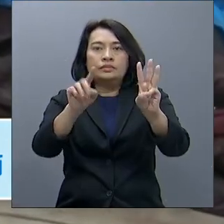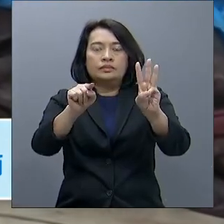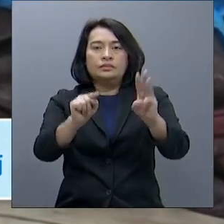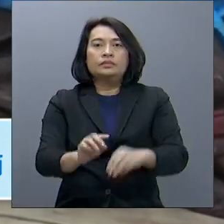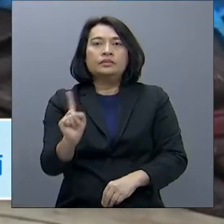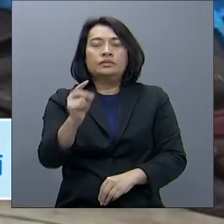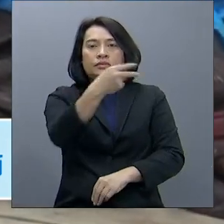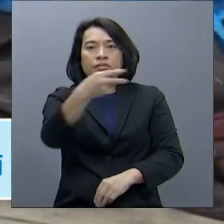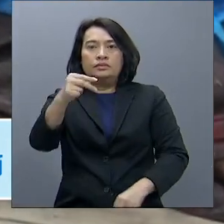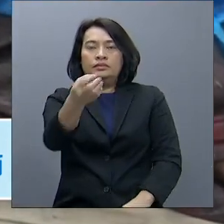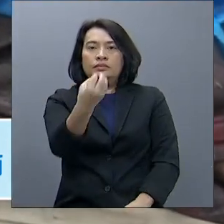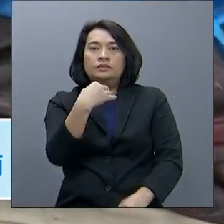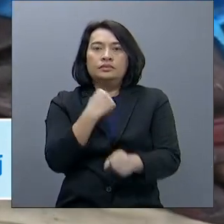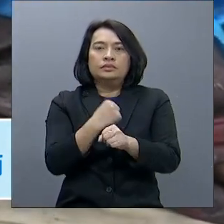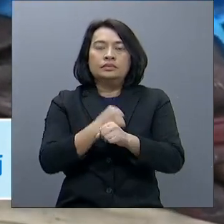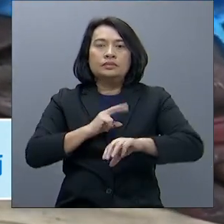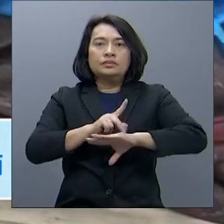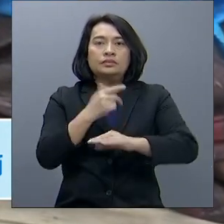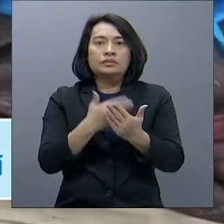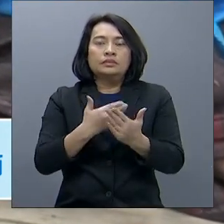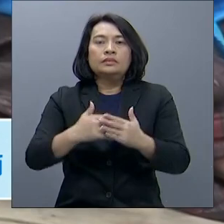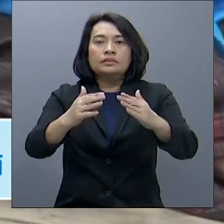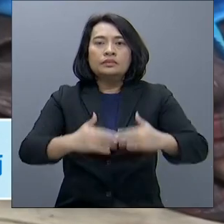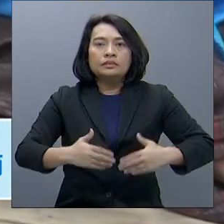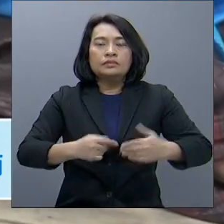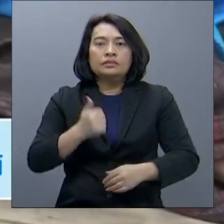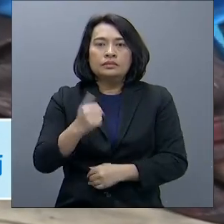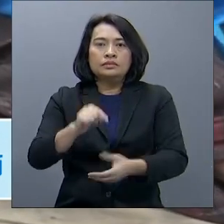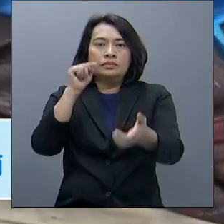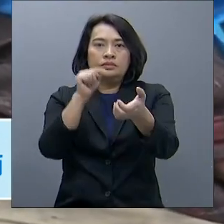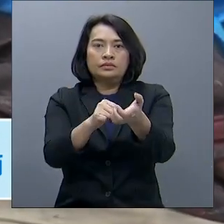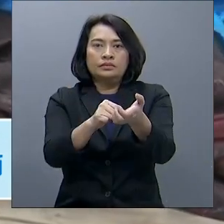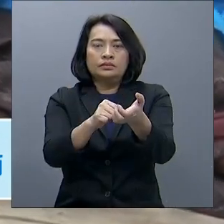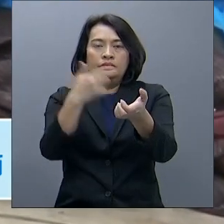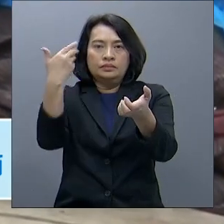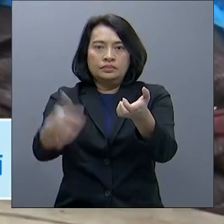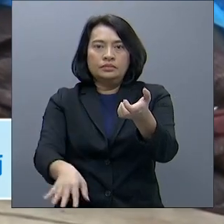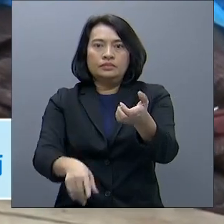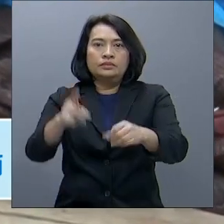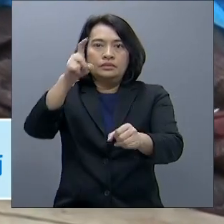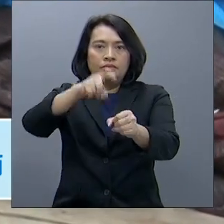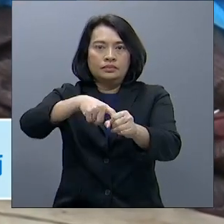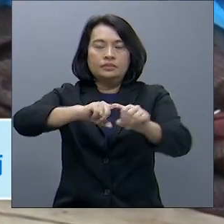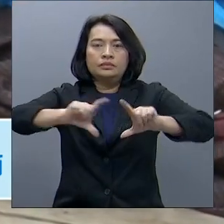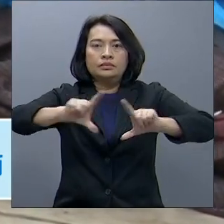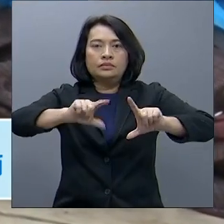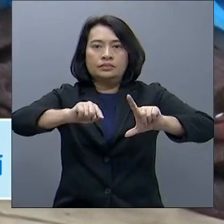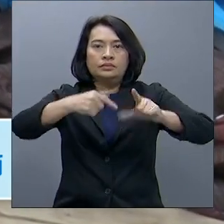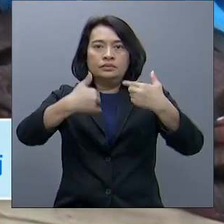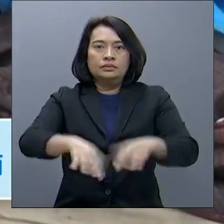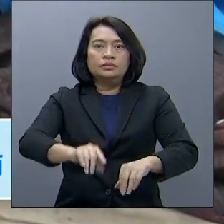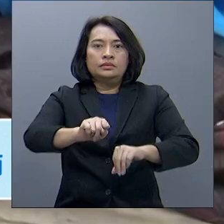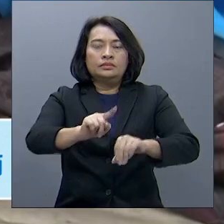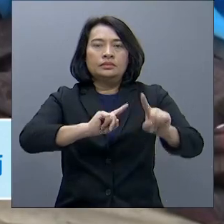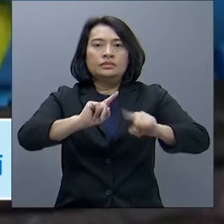ไว้ว่างานออนไลน์รายได้ดีจึงกดเข้าไปดูค่ะจากนั้นเธอแอดไลน์ไปจู่ๆก็มีแอดมินเข้าม